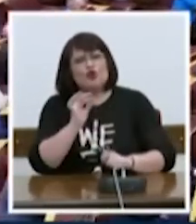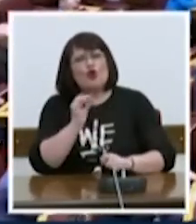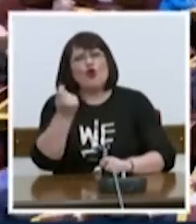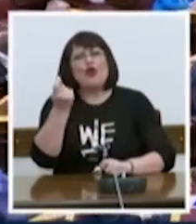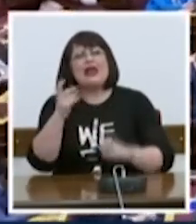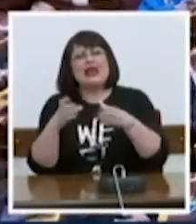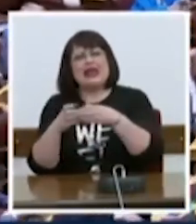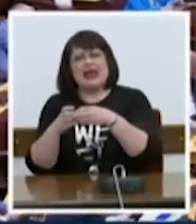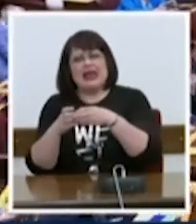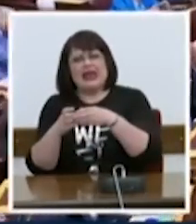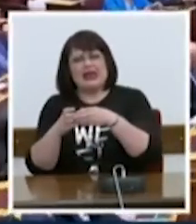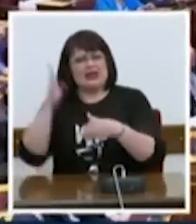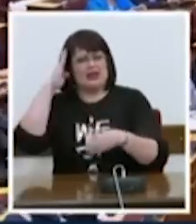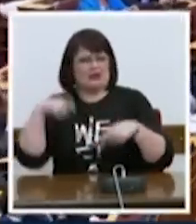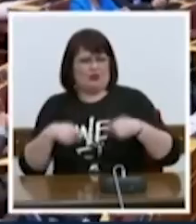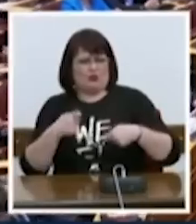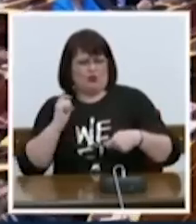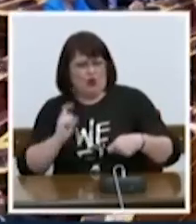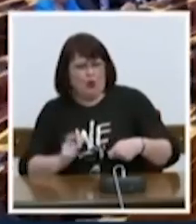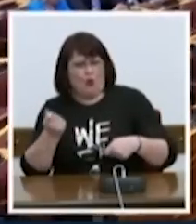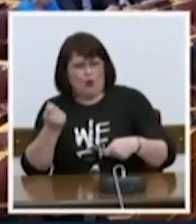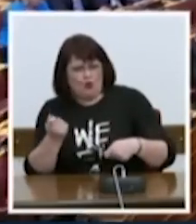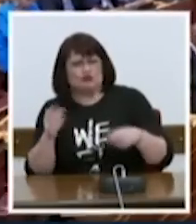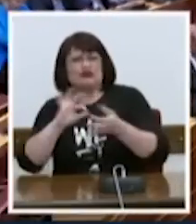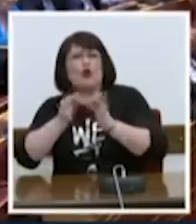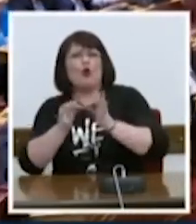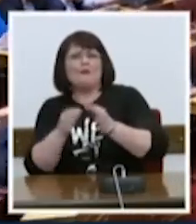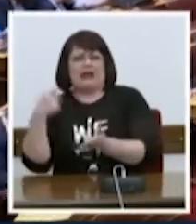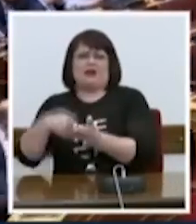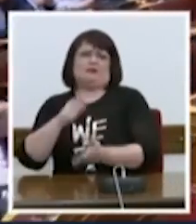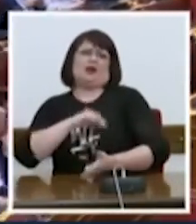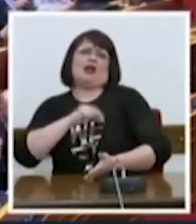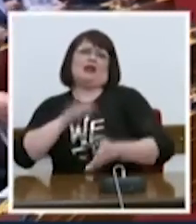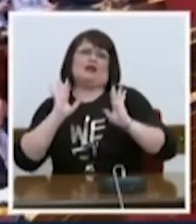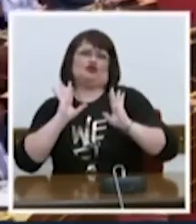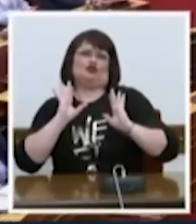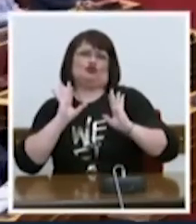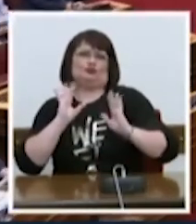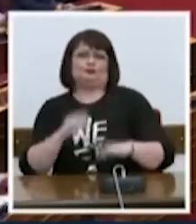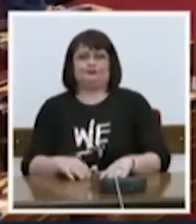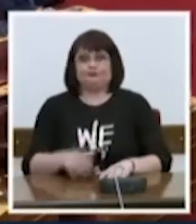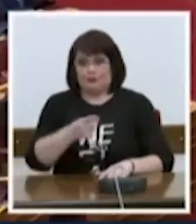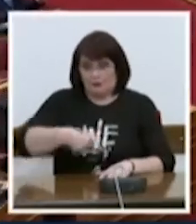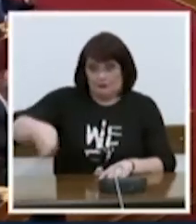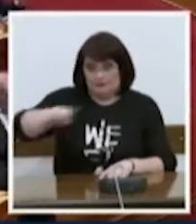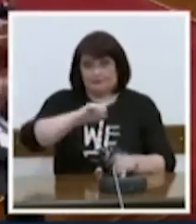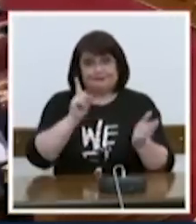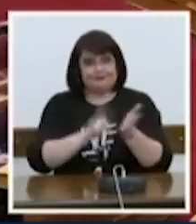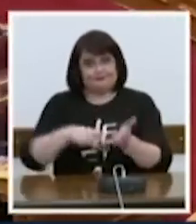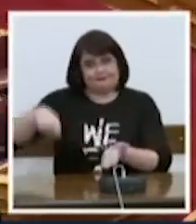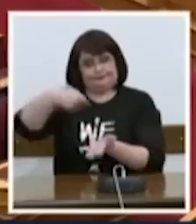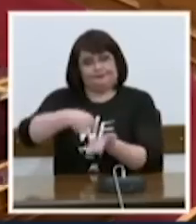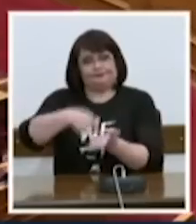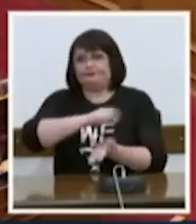πάνω, οι μεγάλοι, οι διάφοροι όμιλοι. Όλοι αυτοί που νόμιμα δεν καταβάλουν φόρους για τα